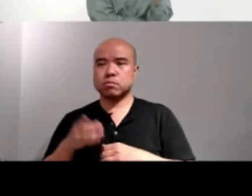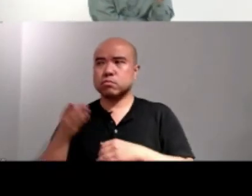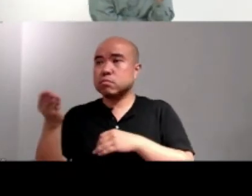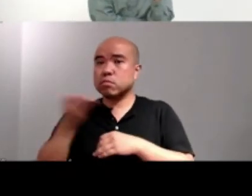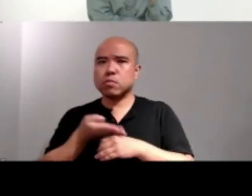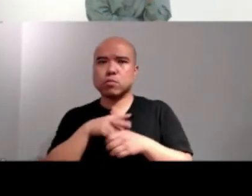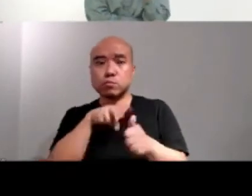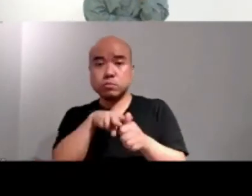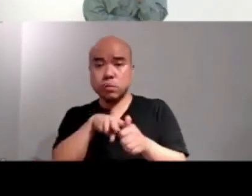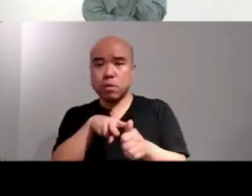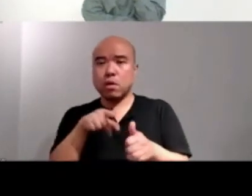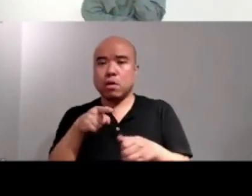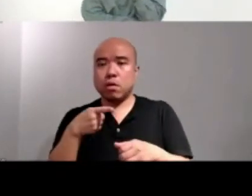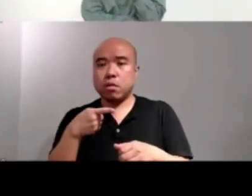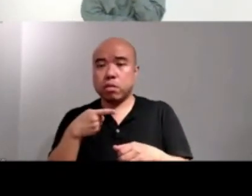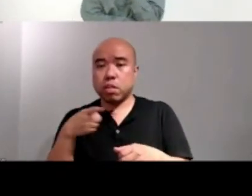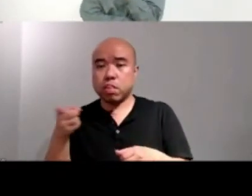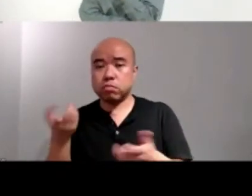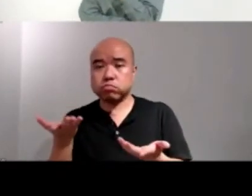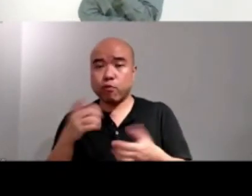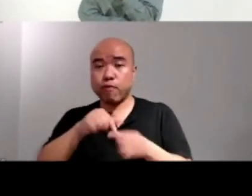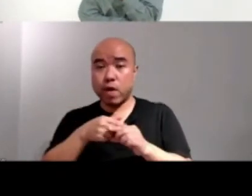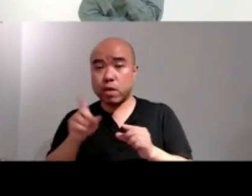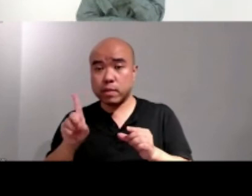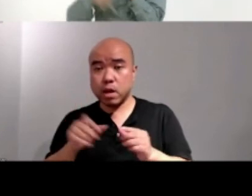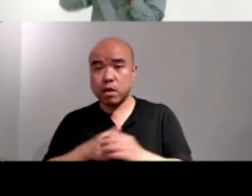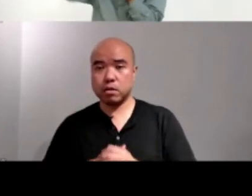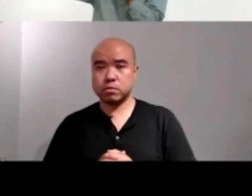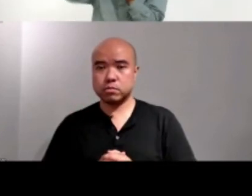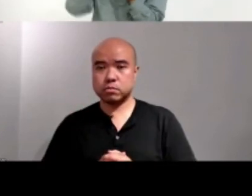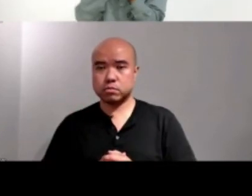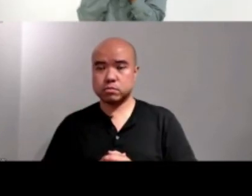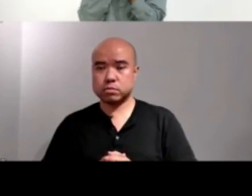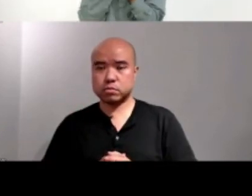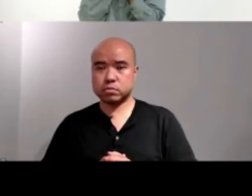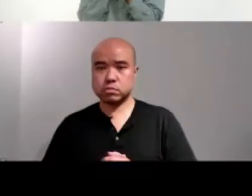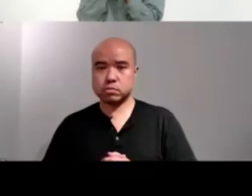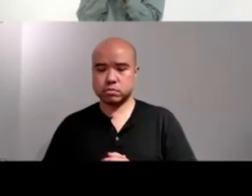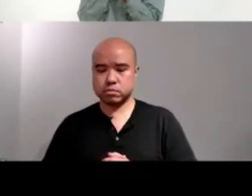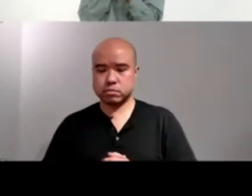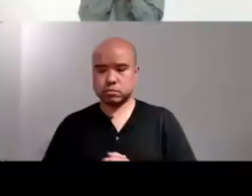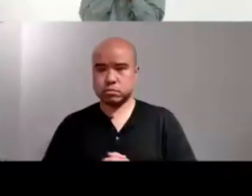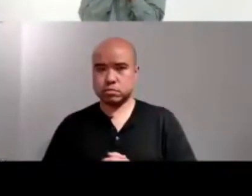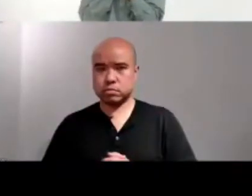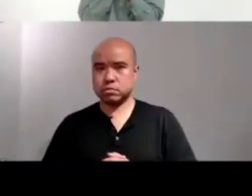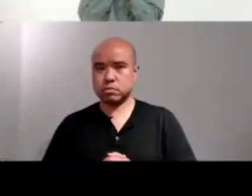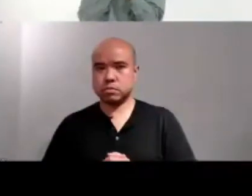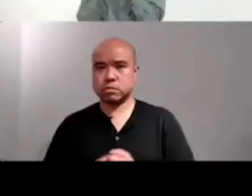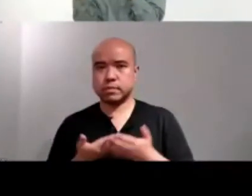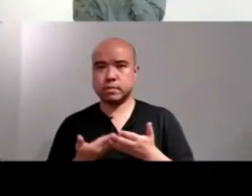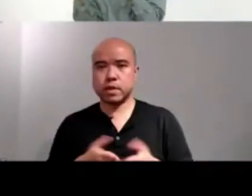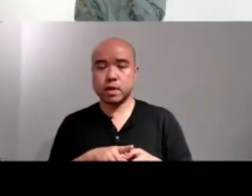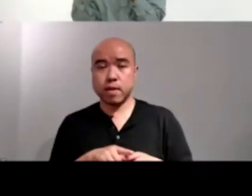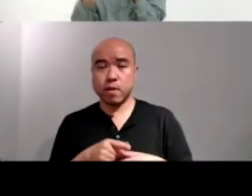點樣透過一句嘅句子成為咗一間公司咧？咁樣我可以講俾大家聽，而家 Dusty Kid 嘅公